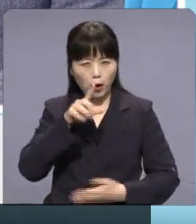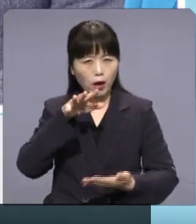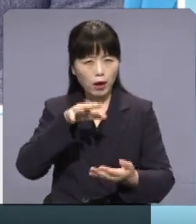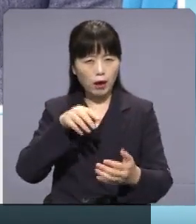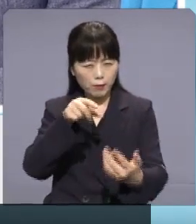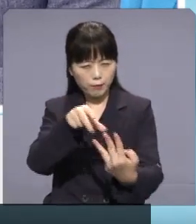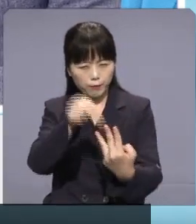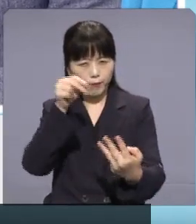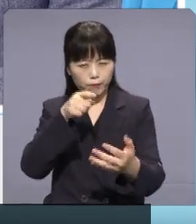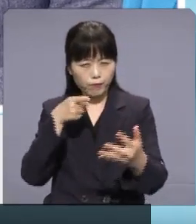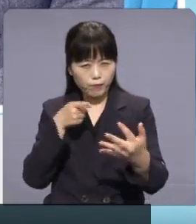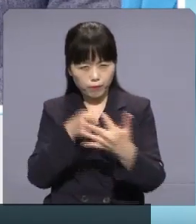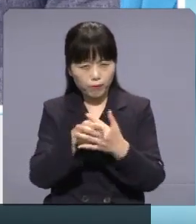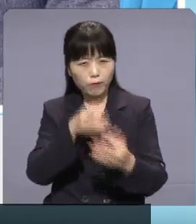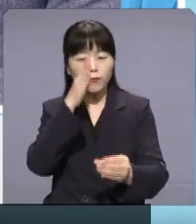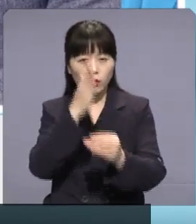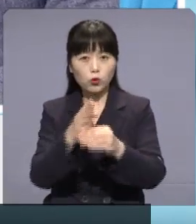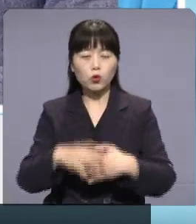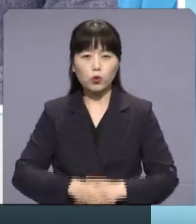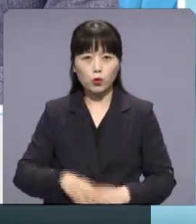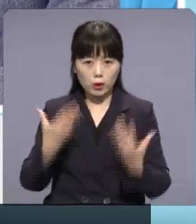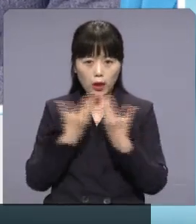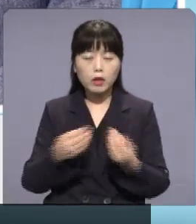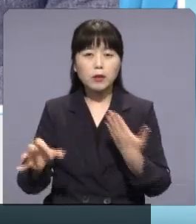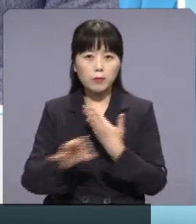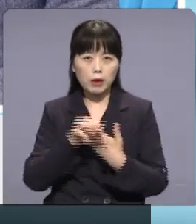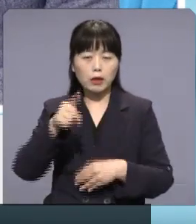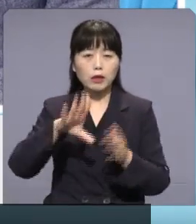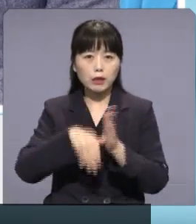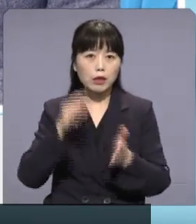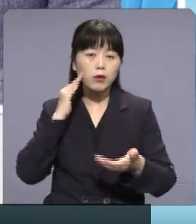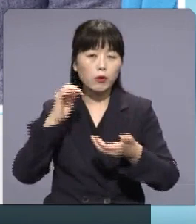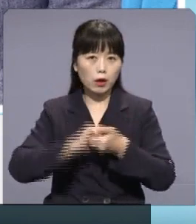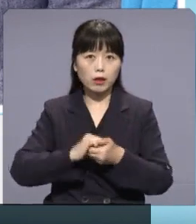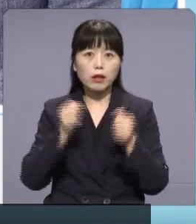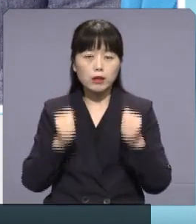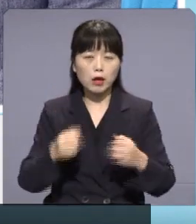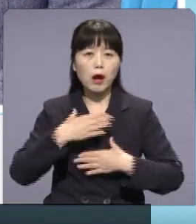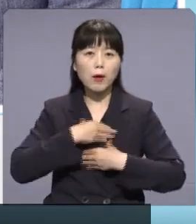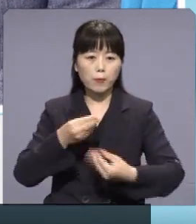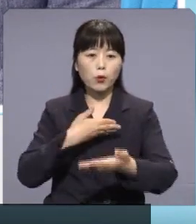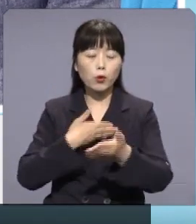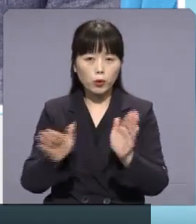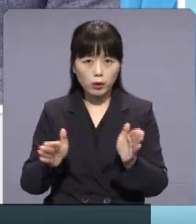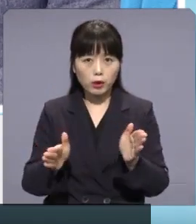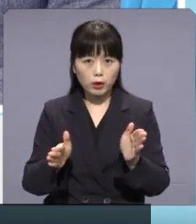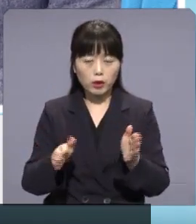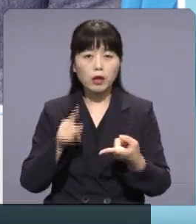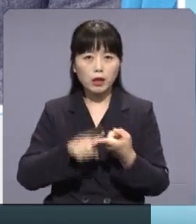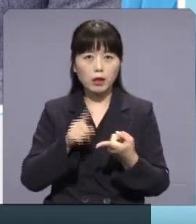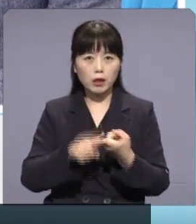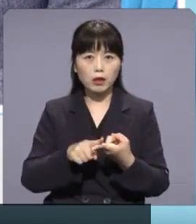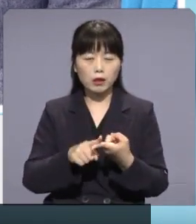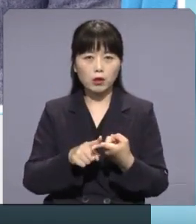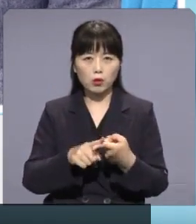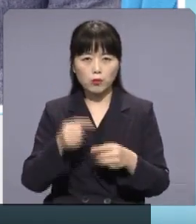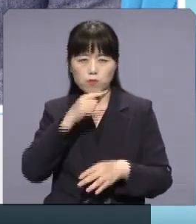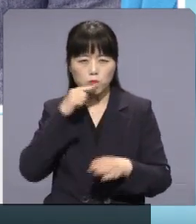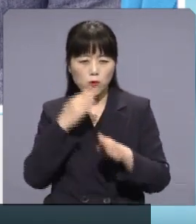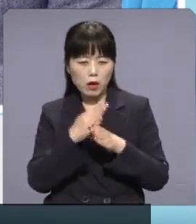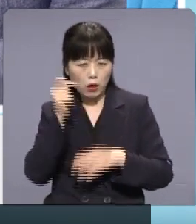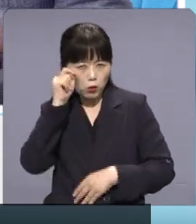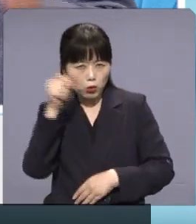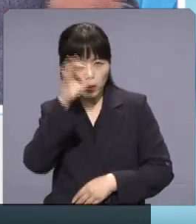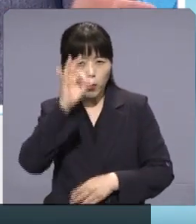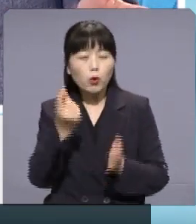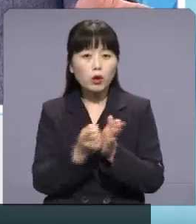지금. 그렇죠. 그러니까 예를 들면 당시 청와대에 있던 안보실에서 북한의 눈치를 보기